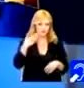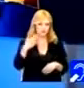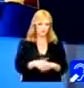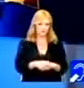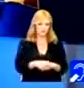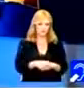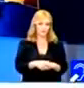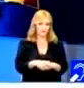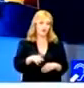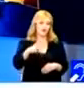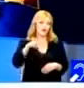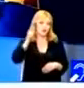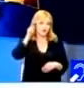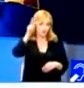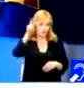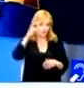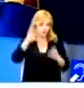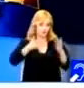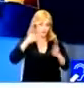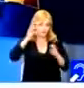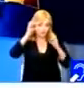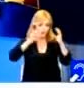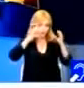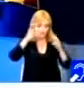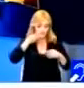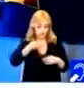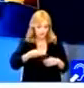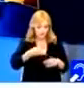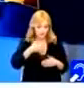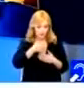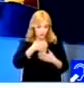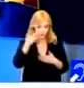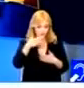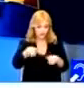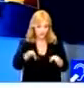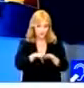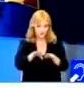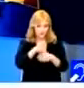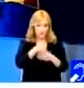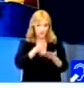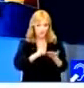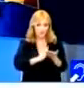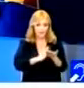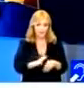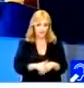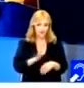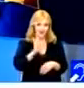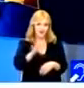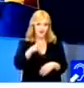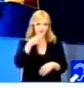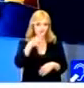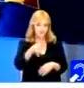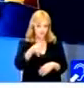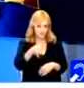Din spațiul cosmic, România se vede ca o pâine rumenă de casă, de care mulți vor să muște. Afirmația a fost făcută la emisiunea Punctul